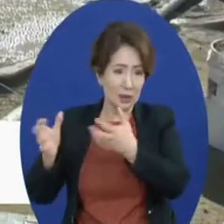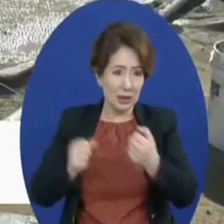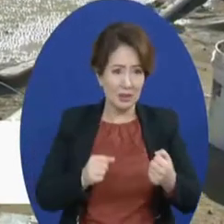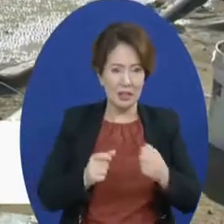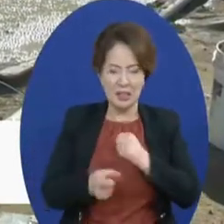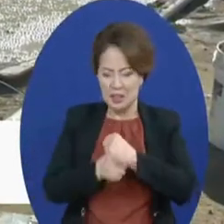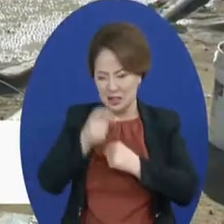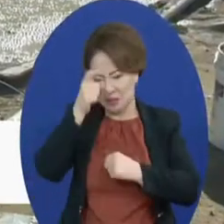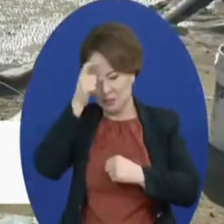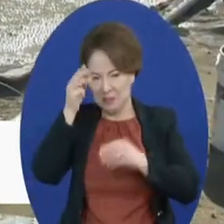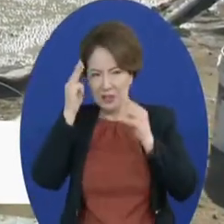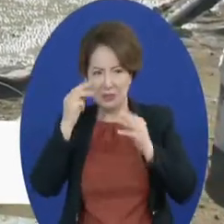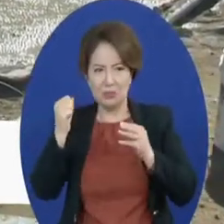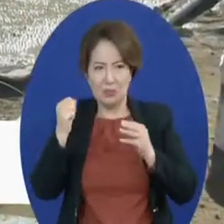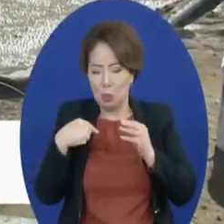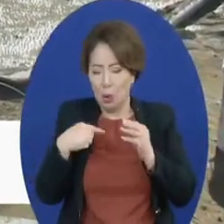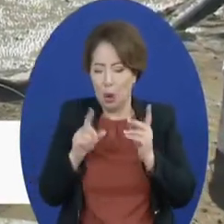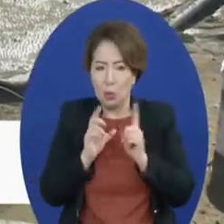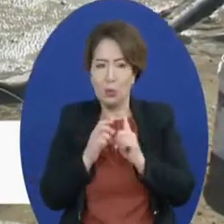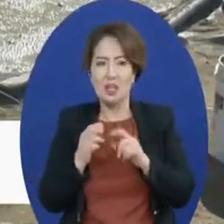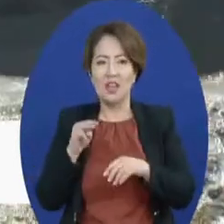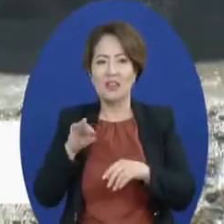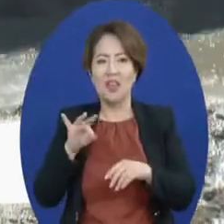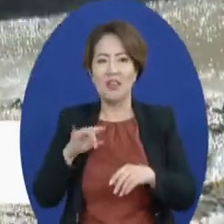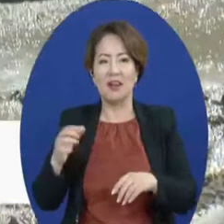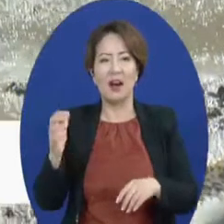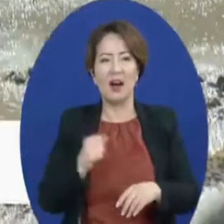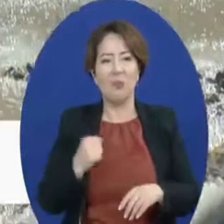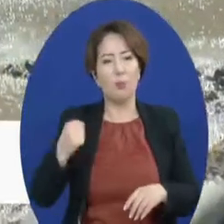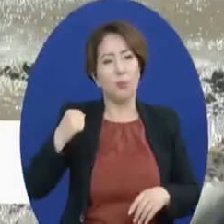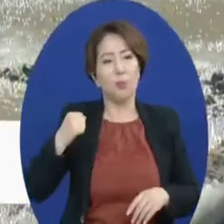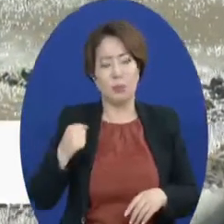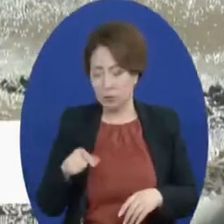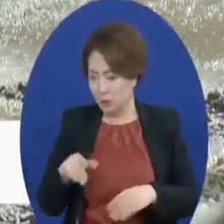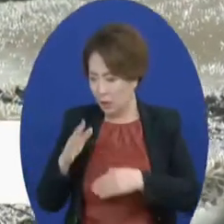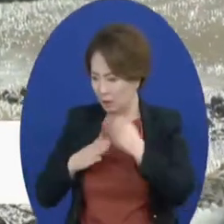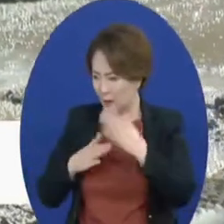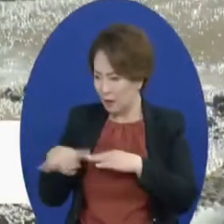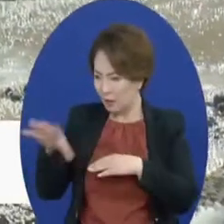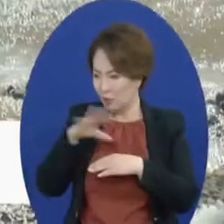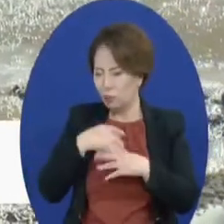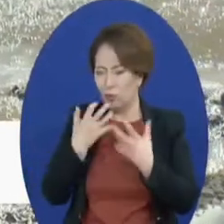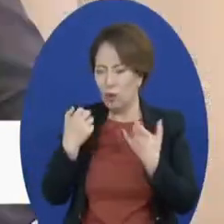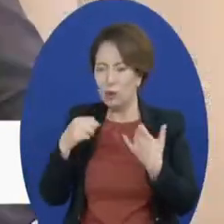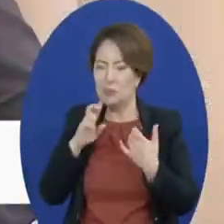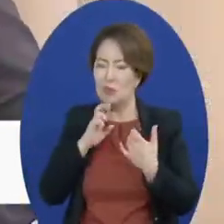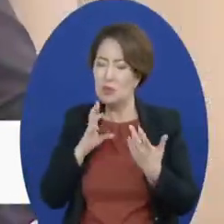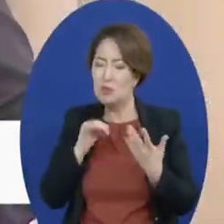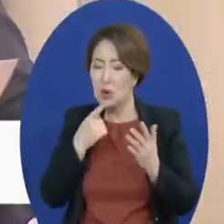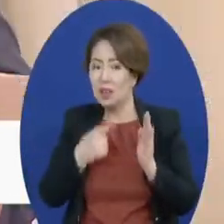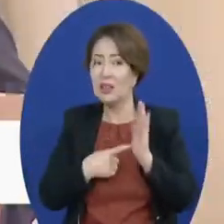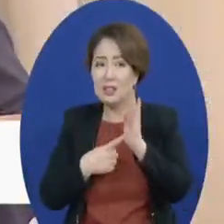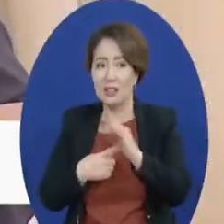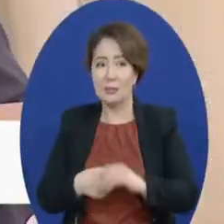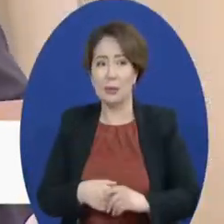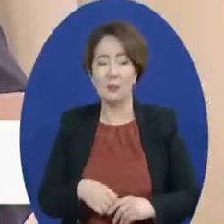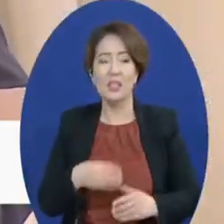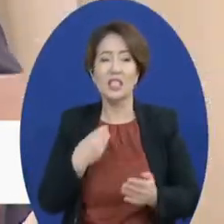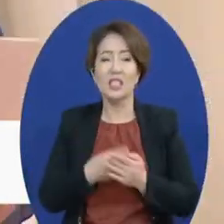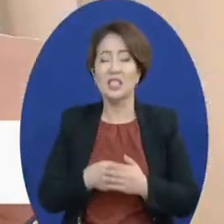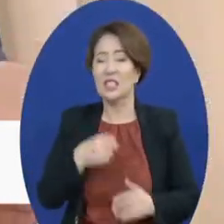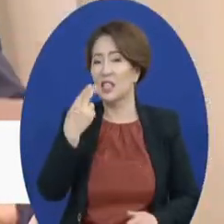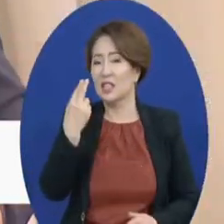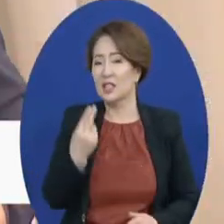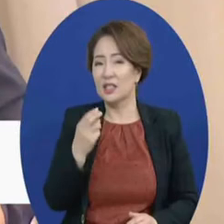ихэвчлэн эрх мэдэл шийдвэр гаргах төвшөнд ойрхон хүмүүс ялж байдаг. Энэ үед барилгын салбарынхан олон бэрхшээлээ хэллээ. Шилдэл өнөөдрийн